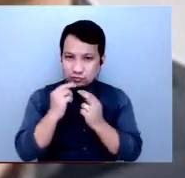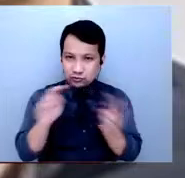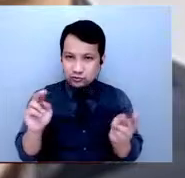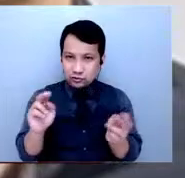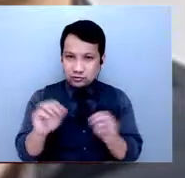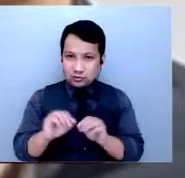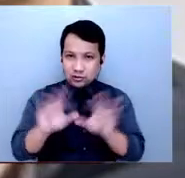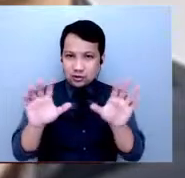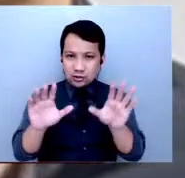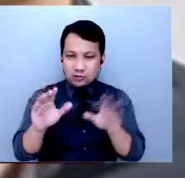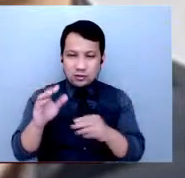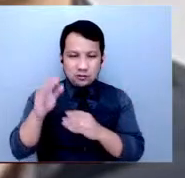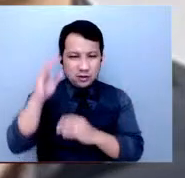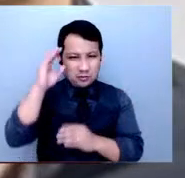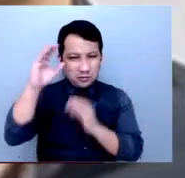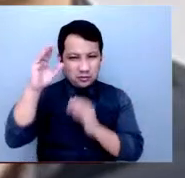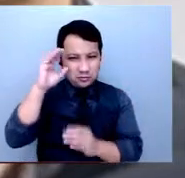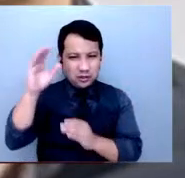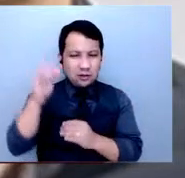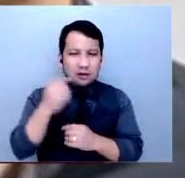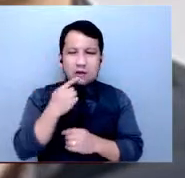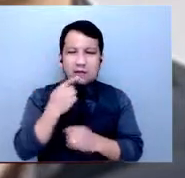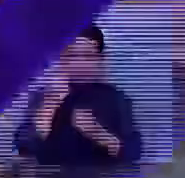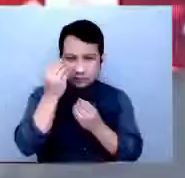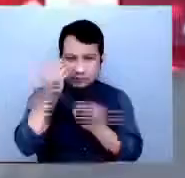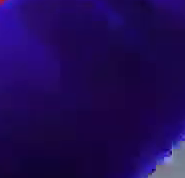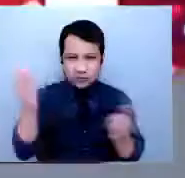ang misinformation.